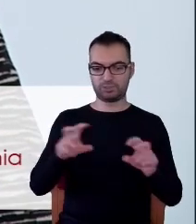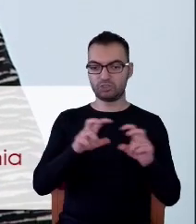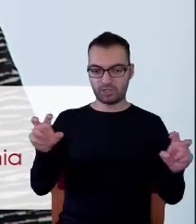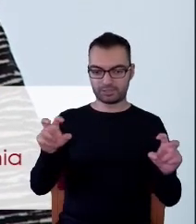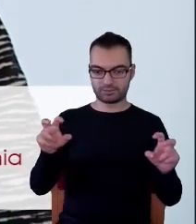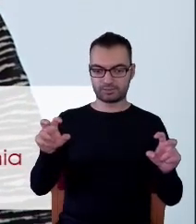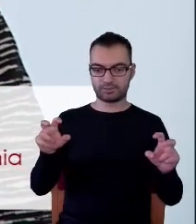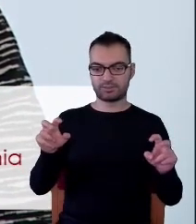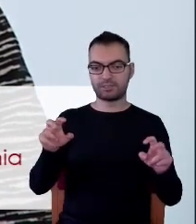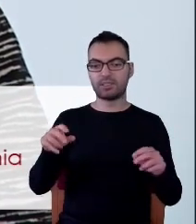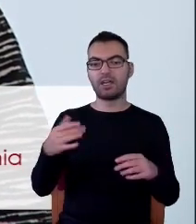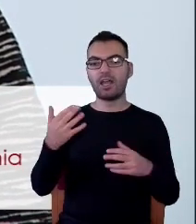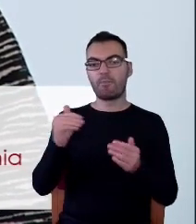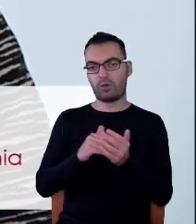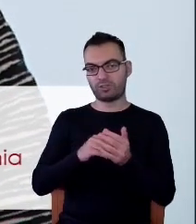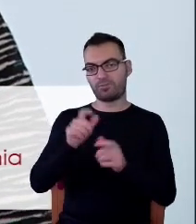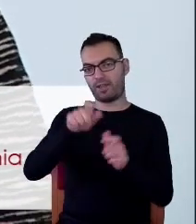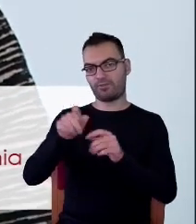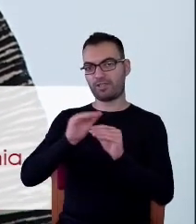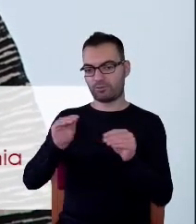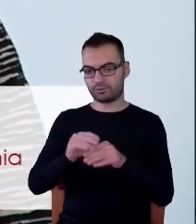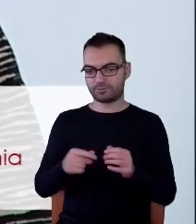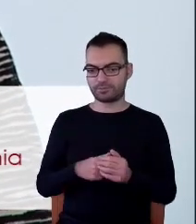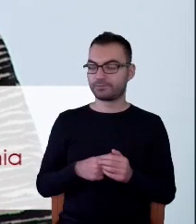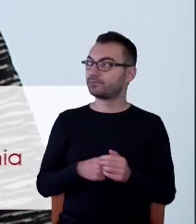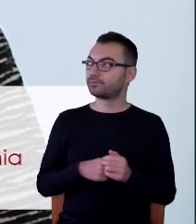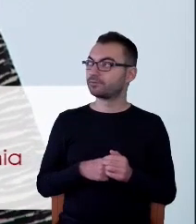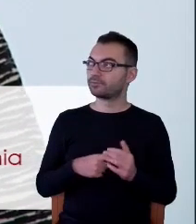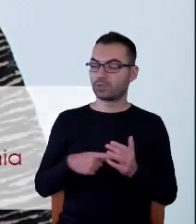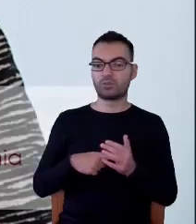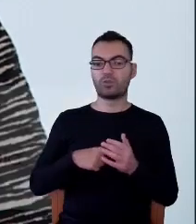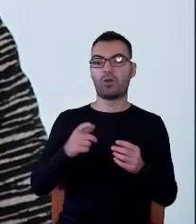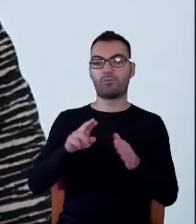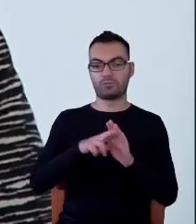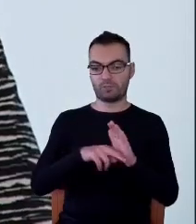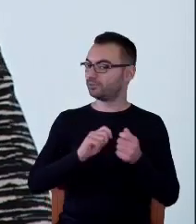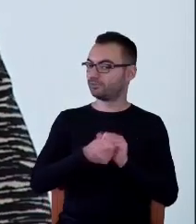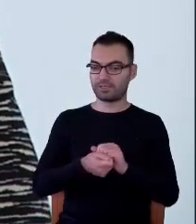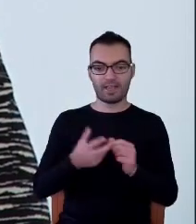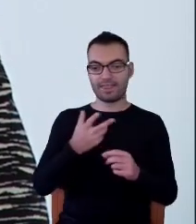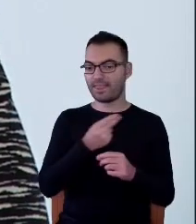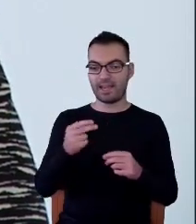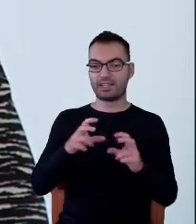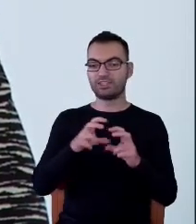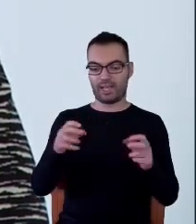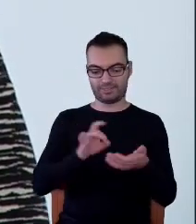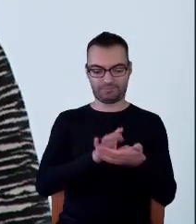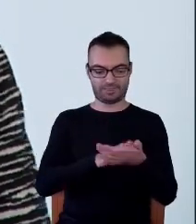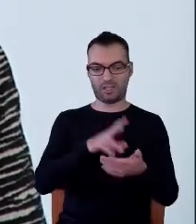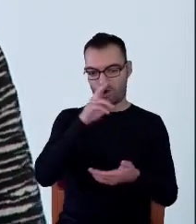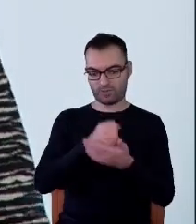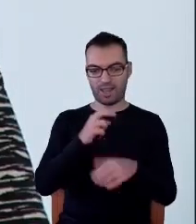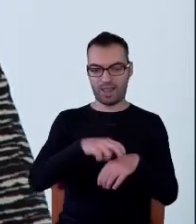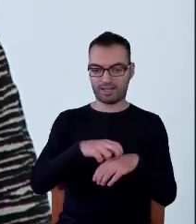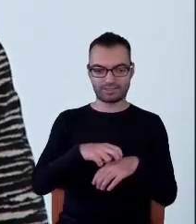ucznia nauczaniem indywidualnym. To brzmienie przepisów zostało zmienione, czyli nie na czas wskazany w zaświadczeniu lekarskim, bo